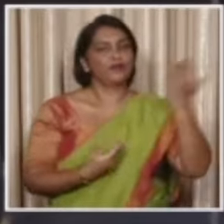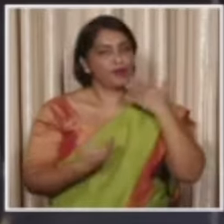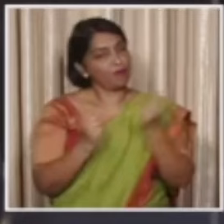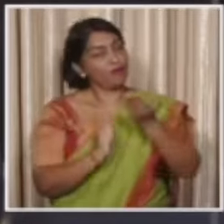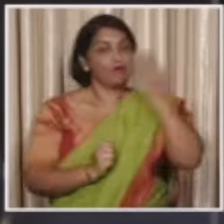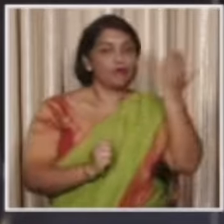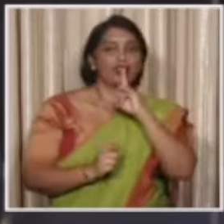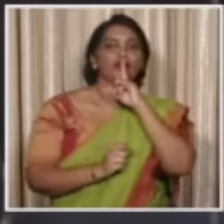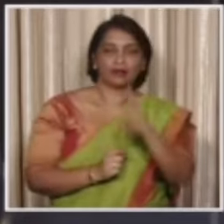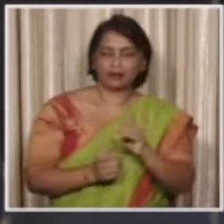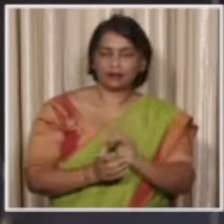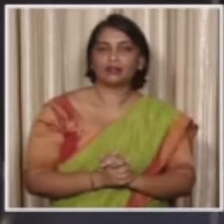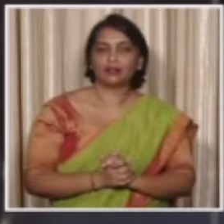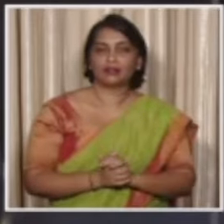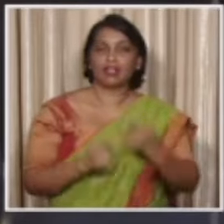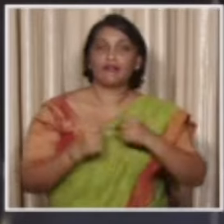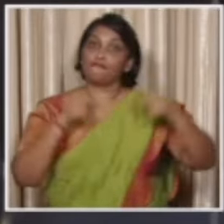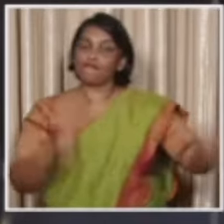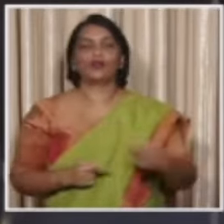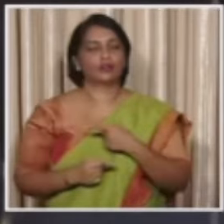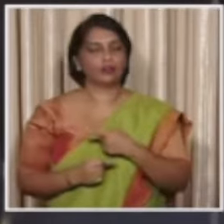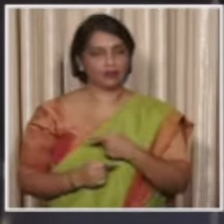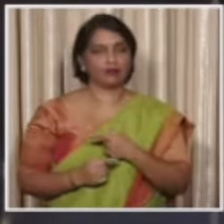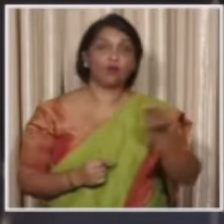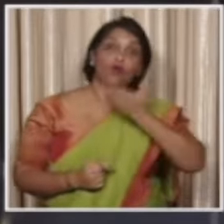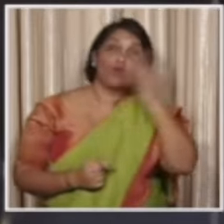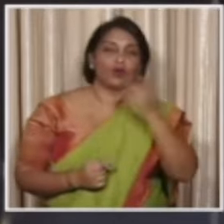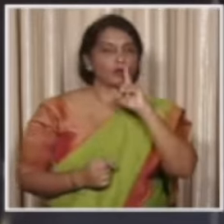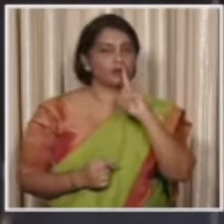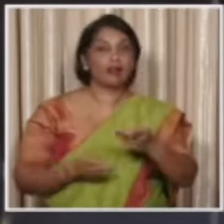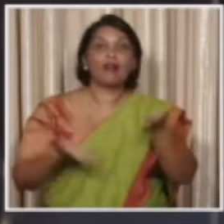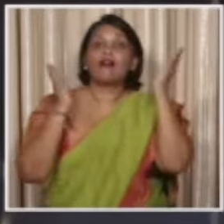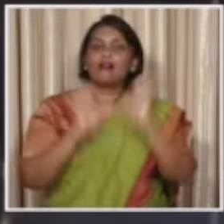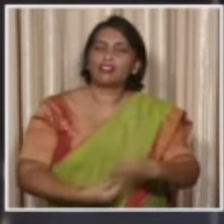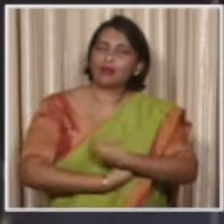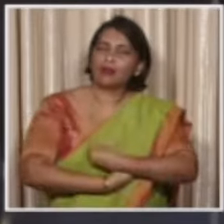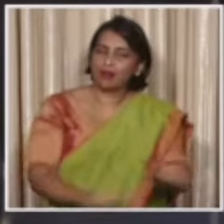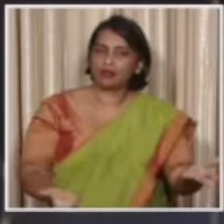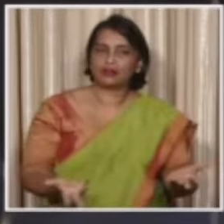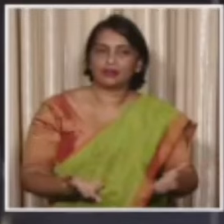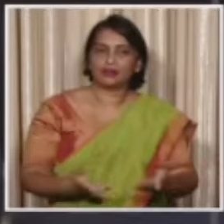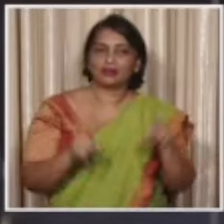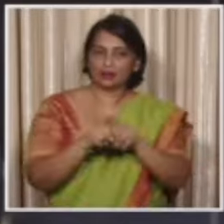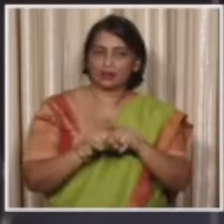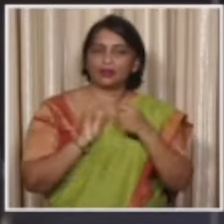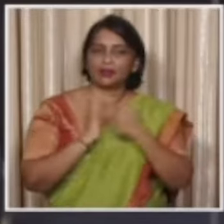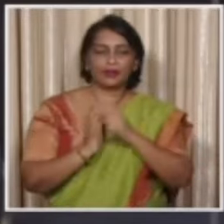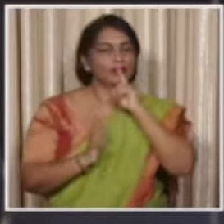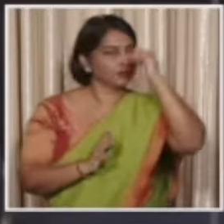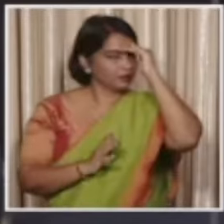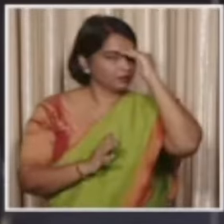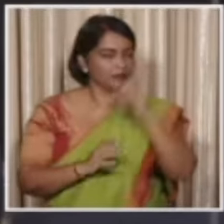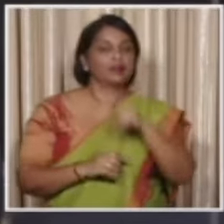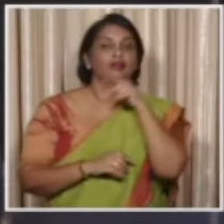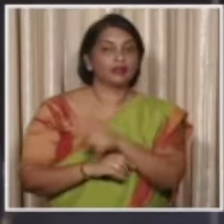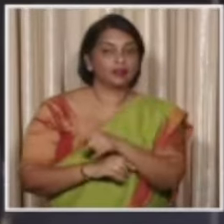පුළුවන් කියලා කිව්වා. අපිට විරුද්ධ වුණා, පුළුවන් කියලා කිව්වා. අන්තිමට විනාශ වුණා. ඉතින් ඒ නිසා ගරු කතානායකතුමනි,